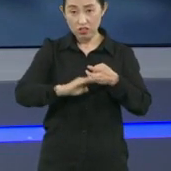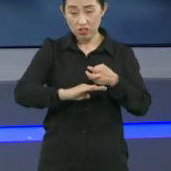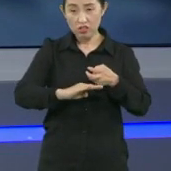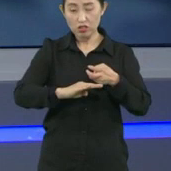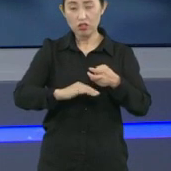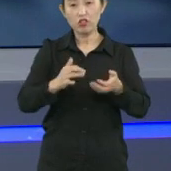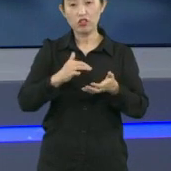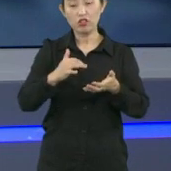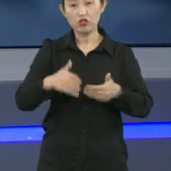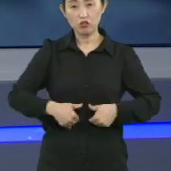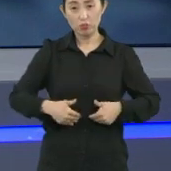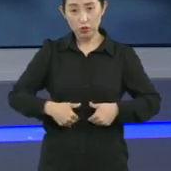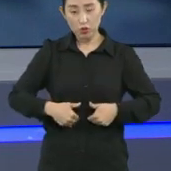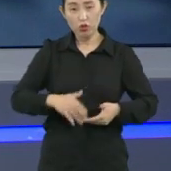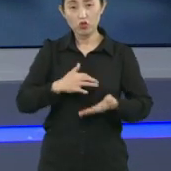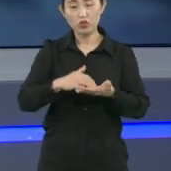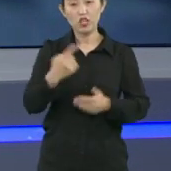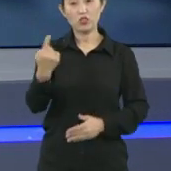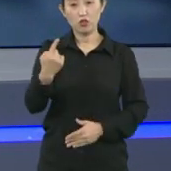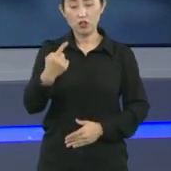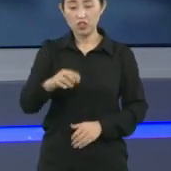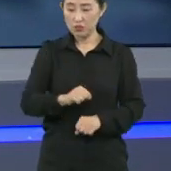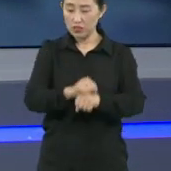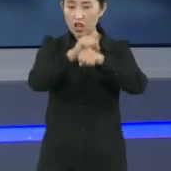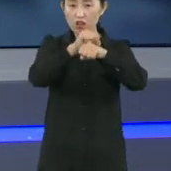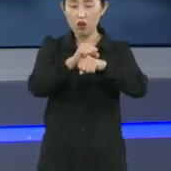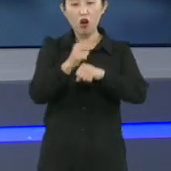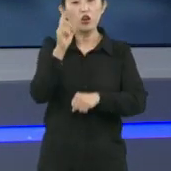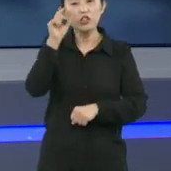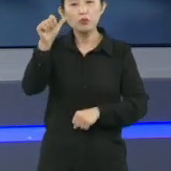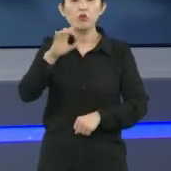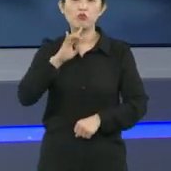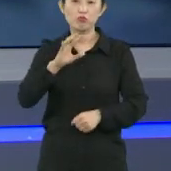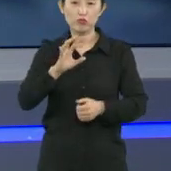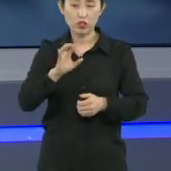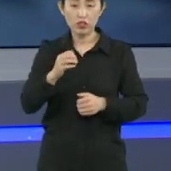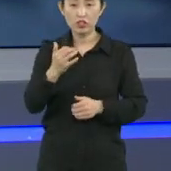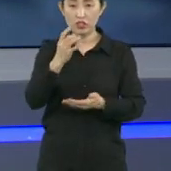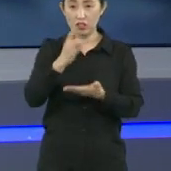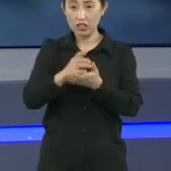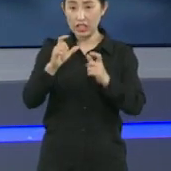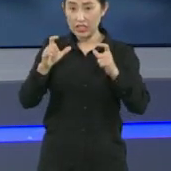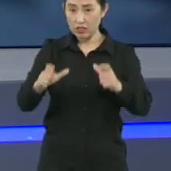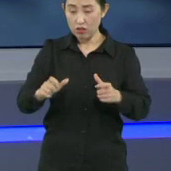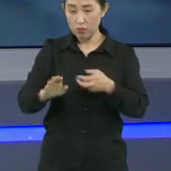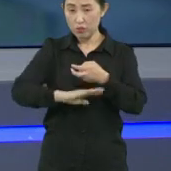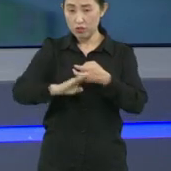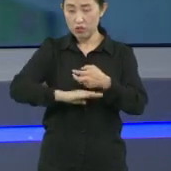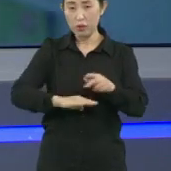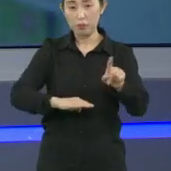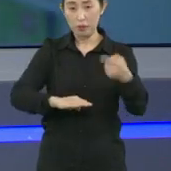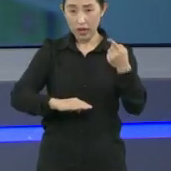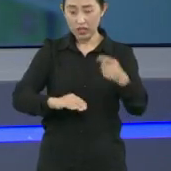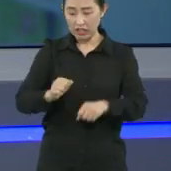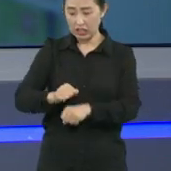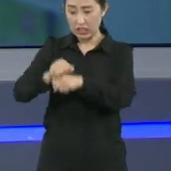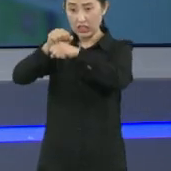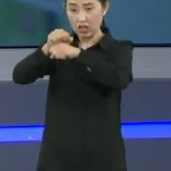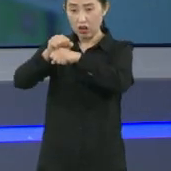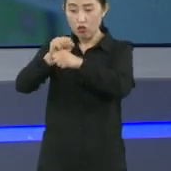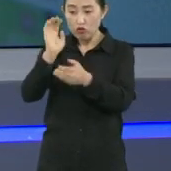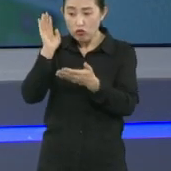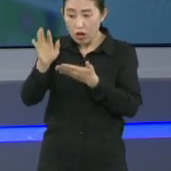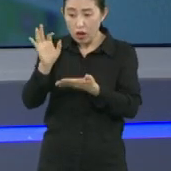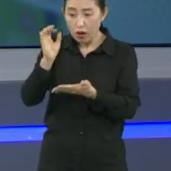필요한 요소수 보유량이 보름치밖에 되지 않고 천안 지역 3개 버스 회사 100여 대 역시 비축 물량이 한 달도